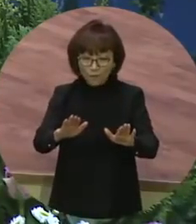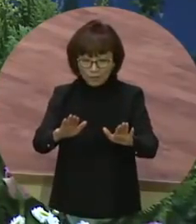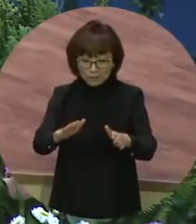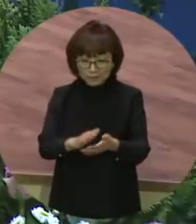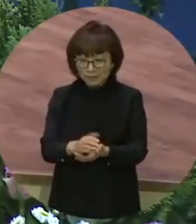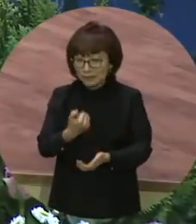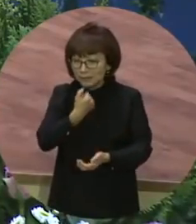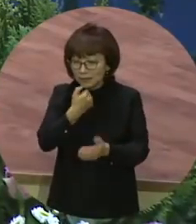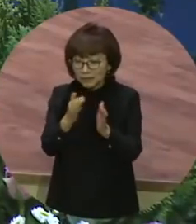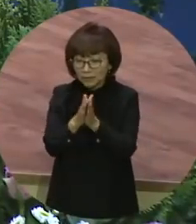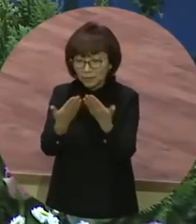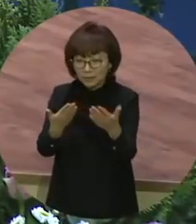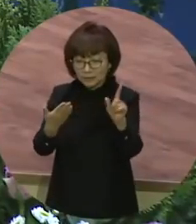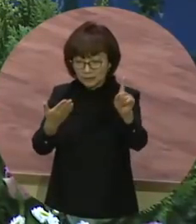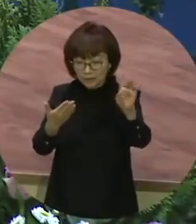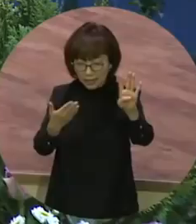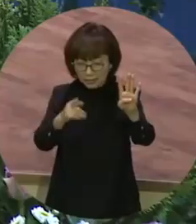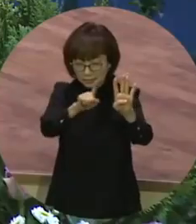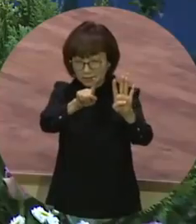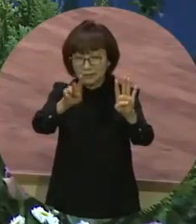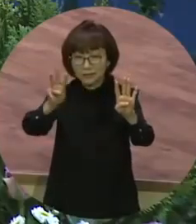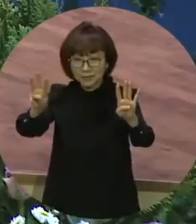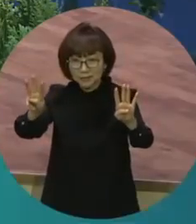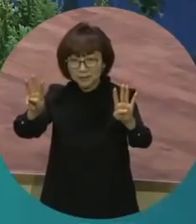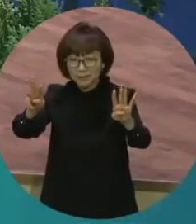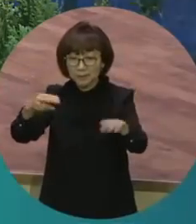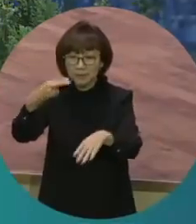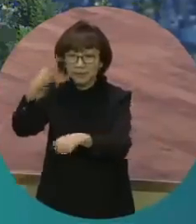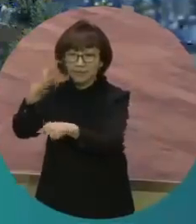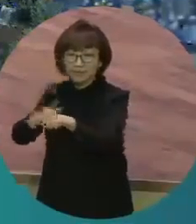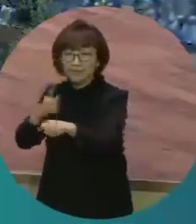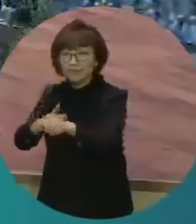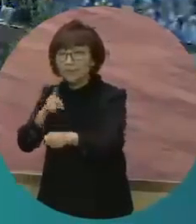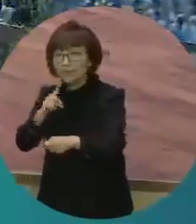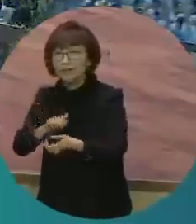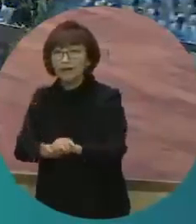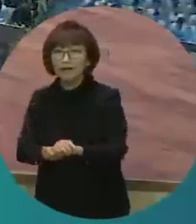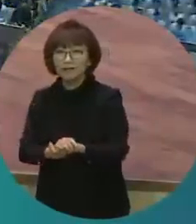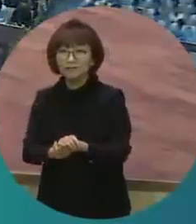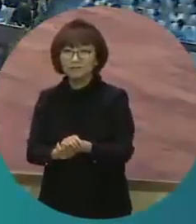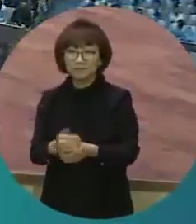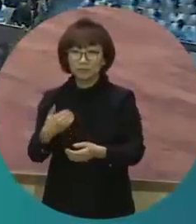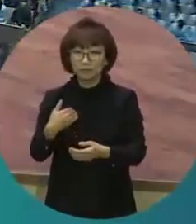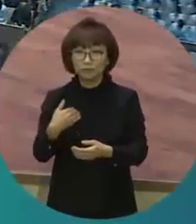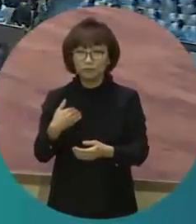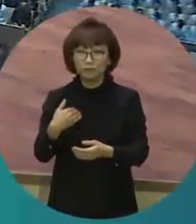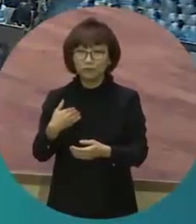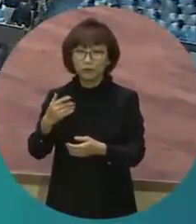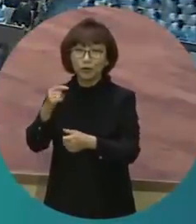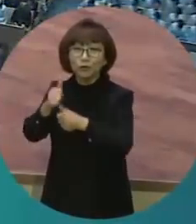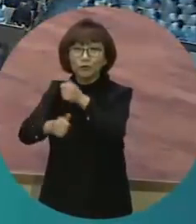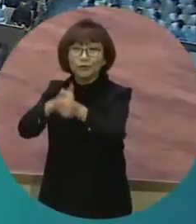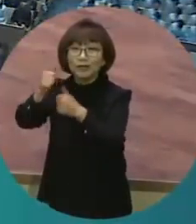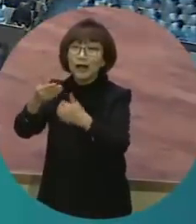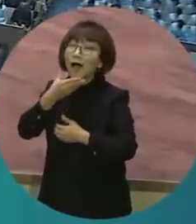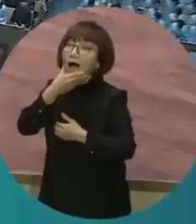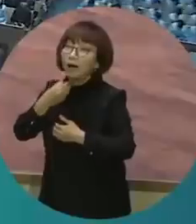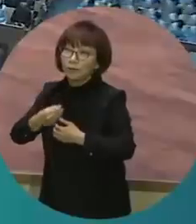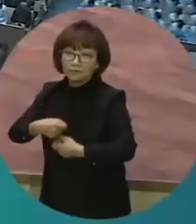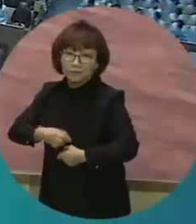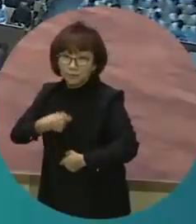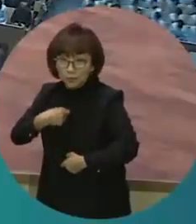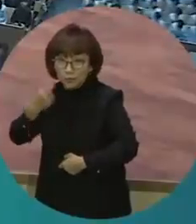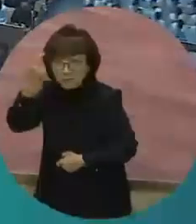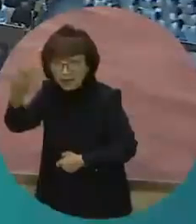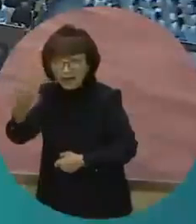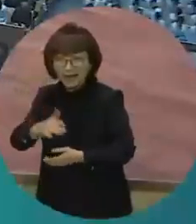로마서 4장 1절로 3절에 보면 사도 바울이 이 사실을 강조합니다. 그런즉 육신으로 우리 조상인 아브라함이 무엇을 얻었다 하리요. 만일